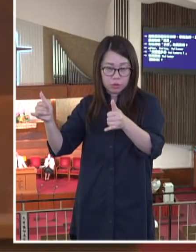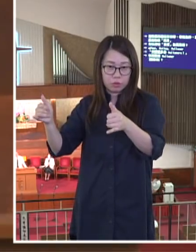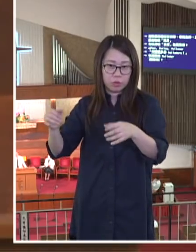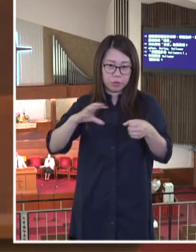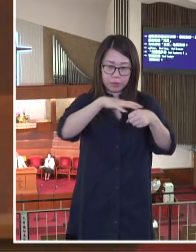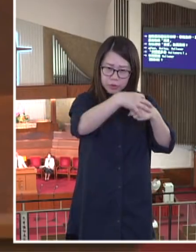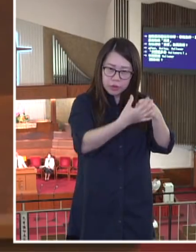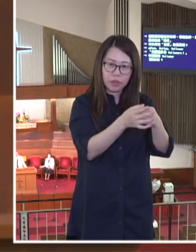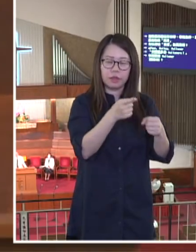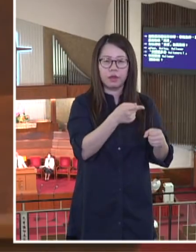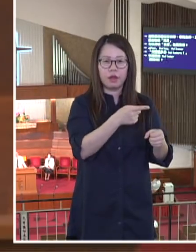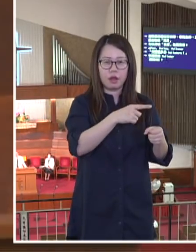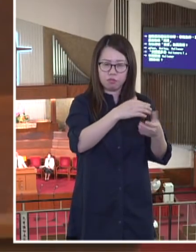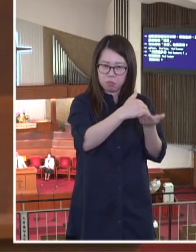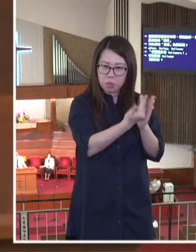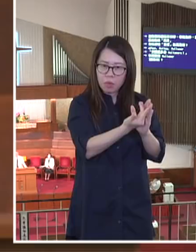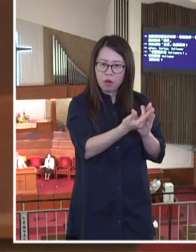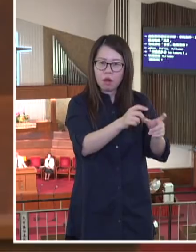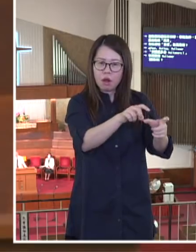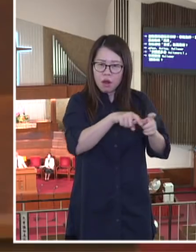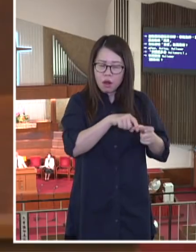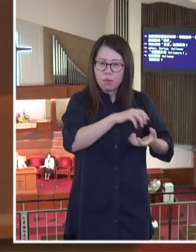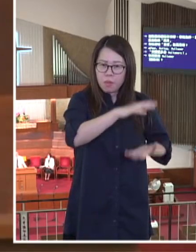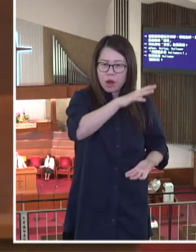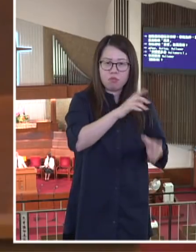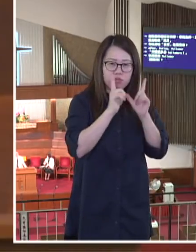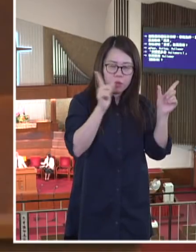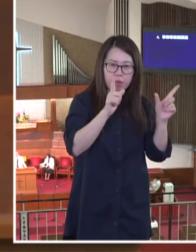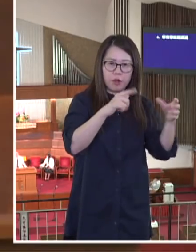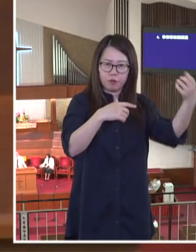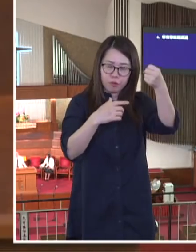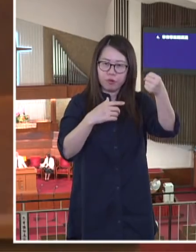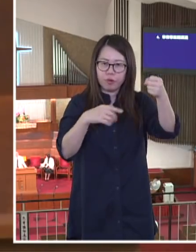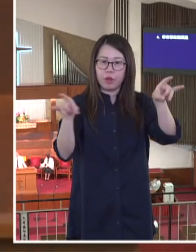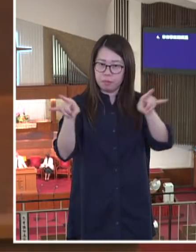你是哪个的 follower？ 你是跟从着什么呢？